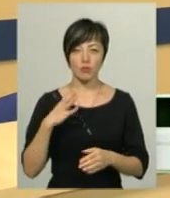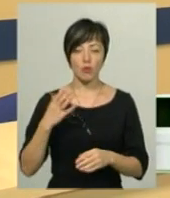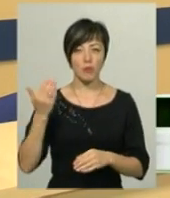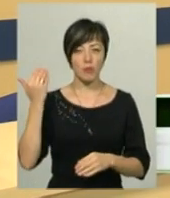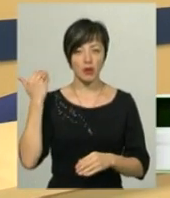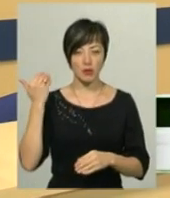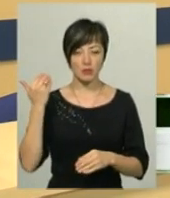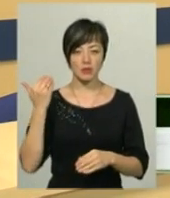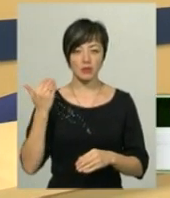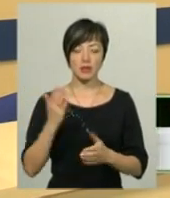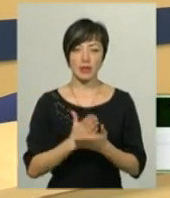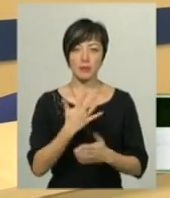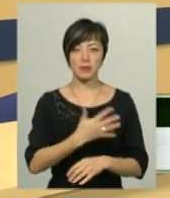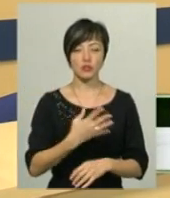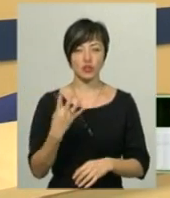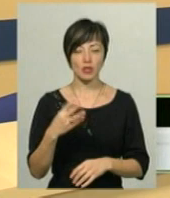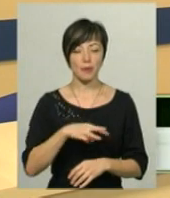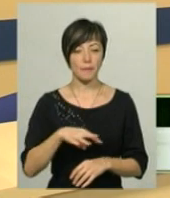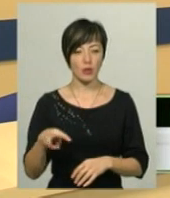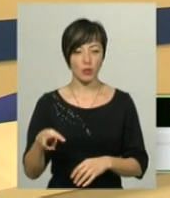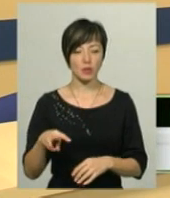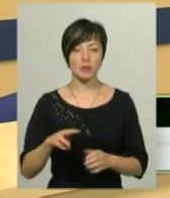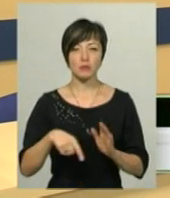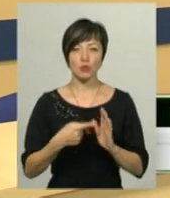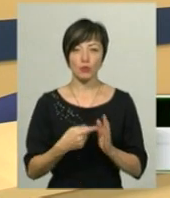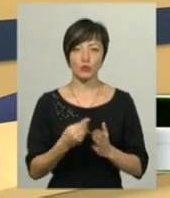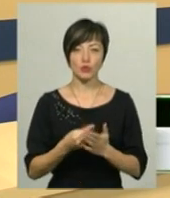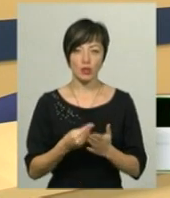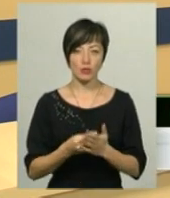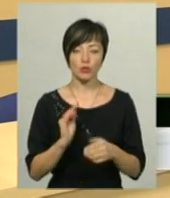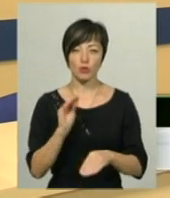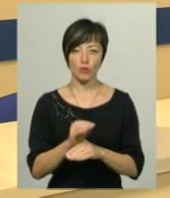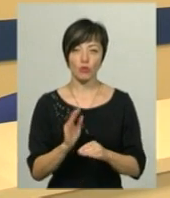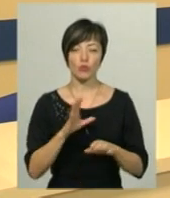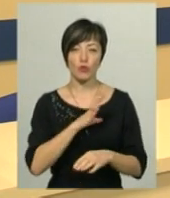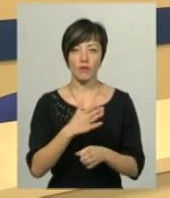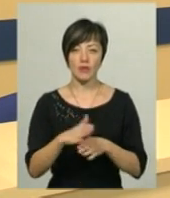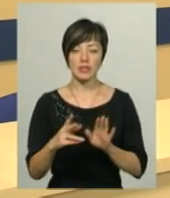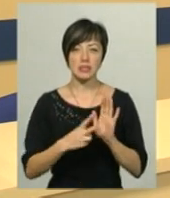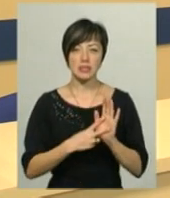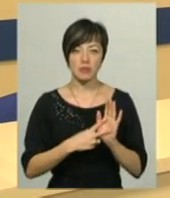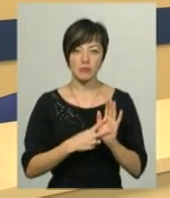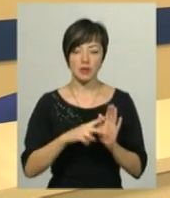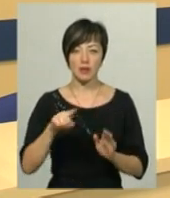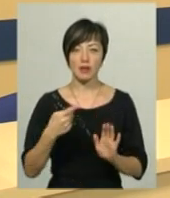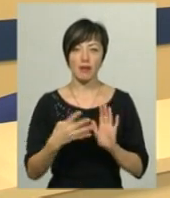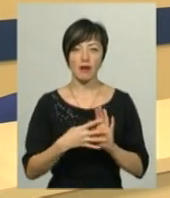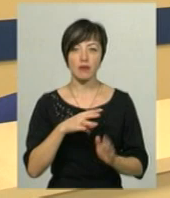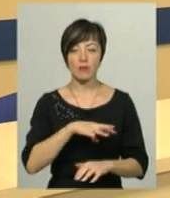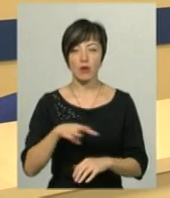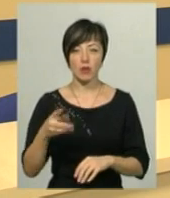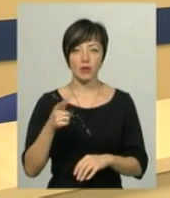попередньо висловлено, у нас є 54 мільйона. З міського бюджету додатково було виділено 7,9